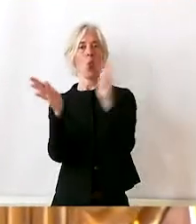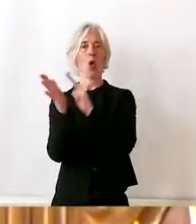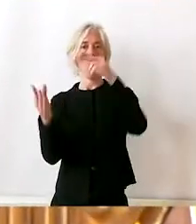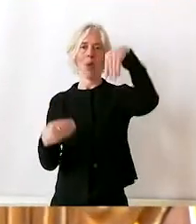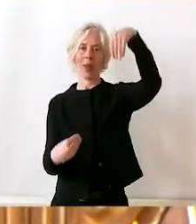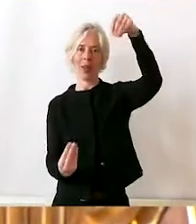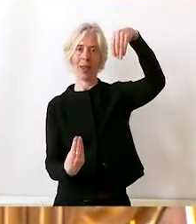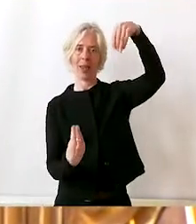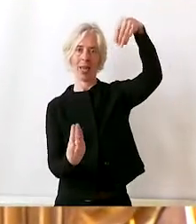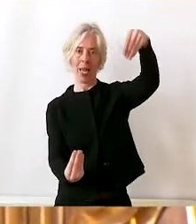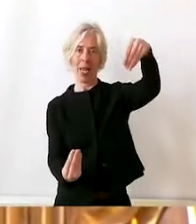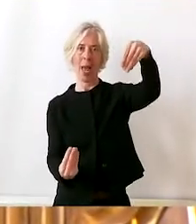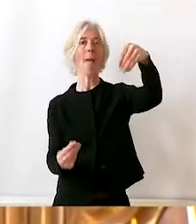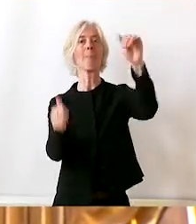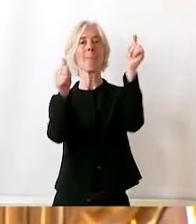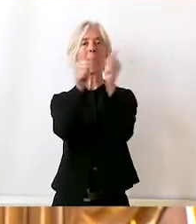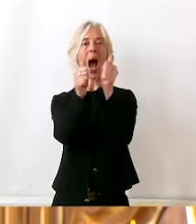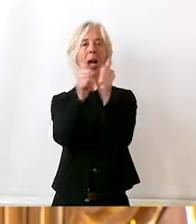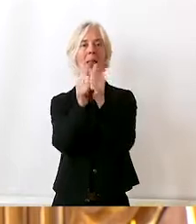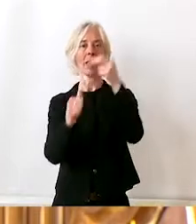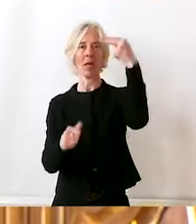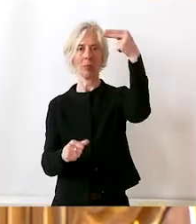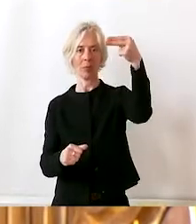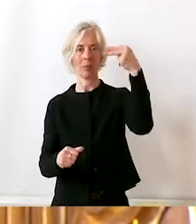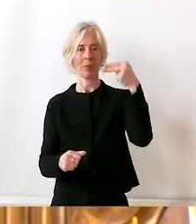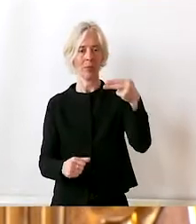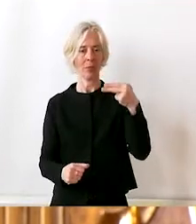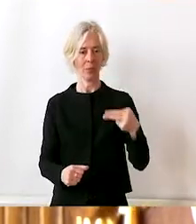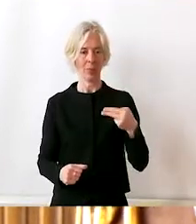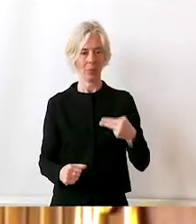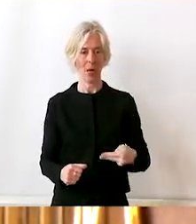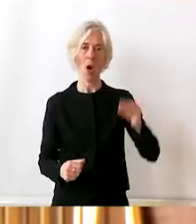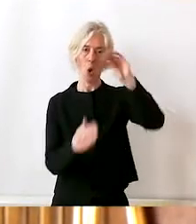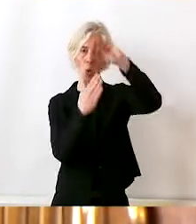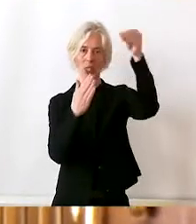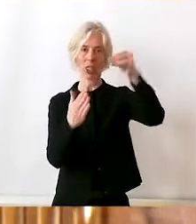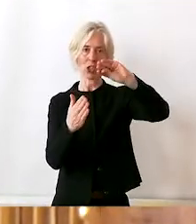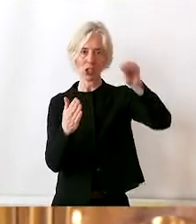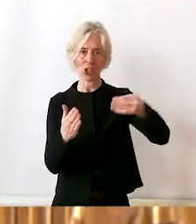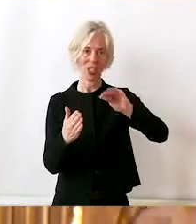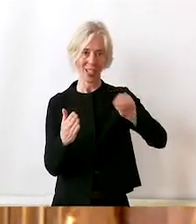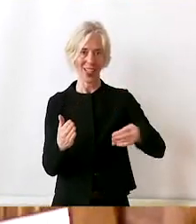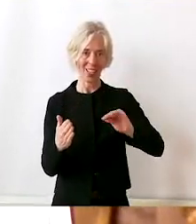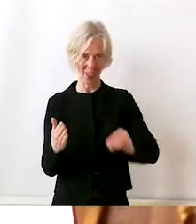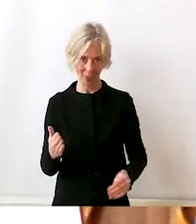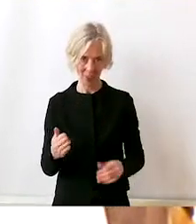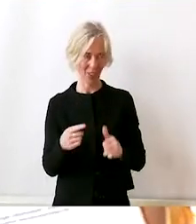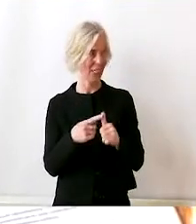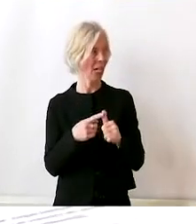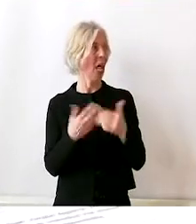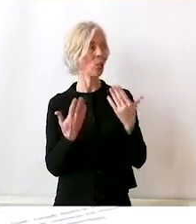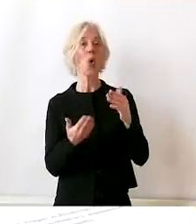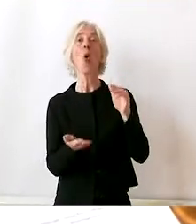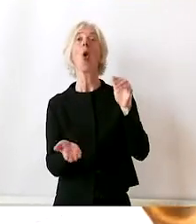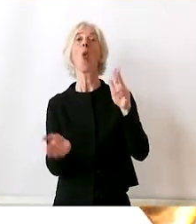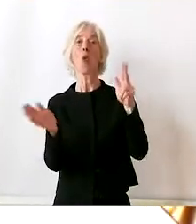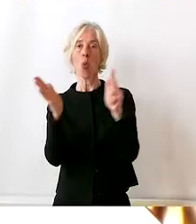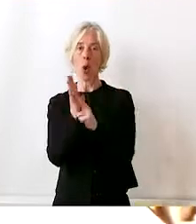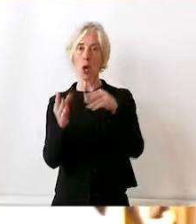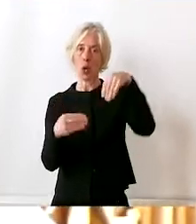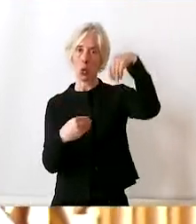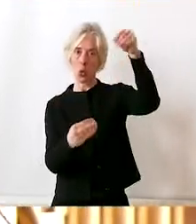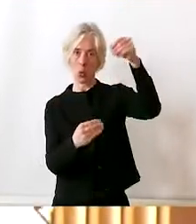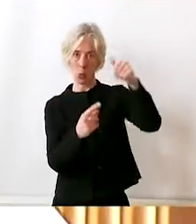würde dann namentlich in zwei Blöcken aufrufen. Wir haben aber auch noch eine Kooperationsvereinbarung. Das heißt, nicht gleich wegrennen, wenn die Unterschrift